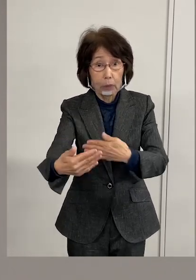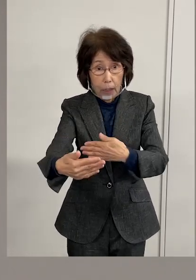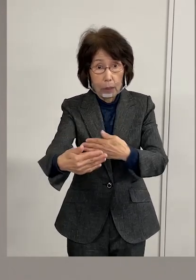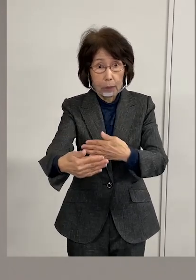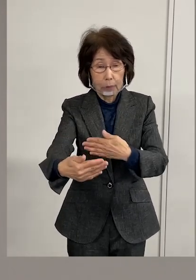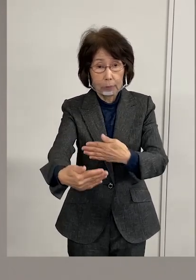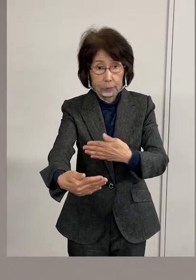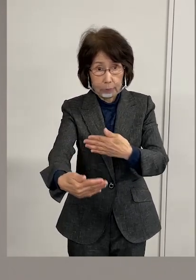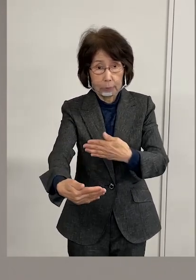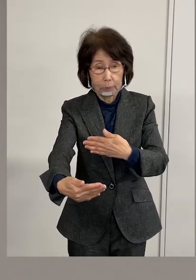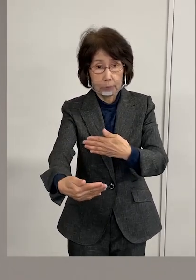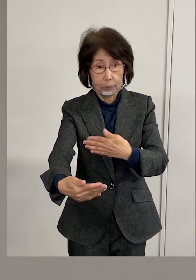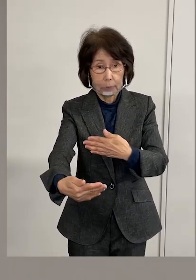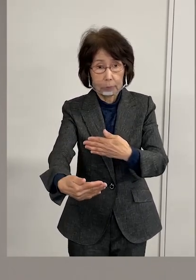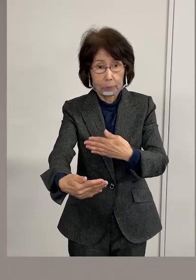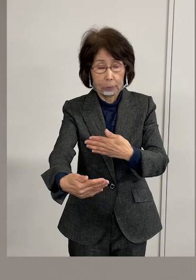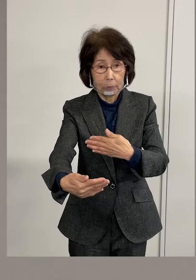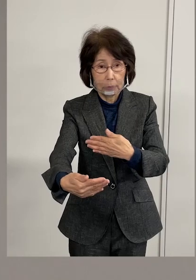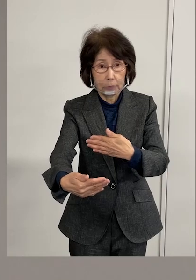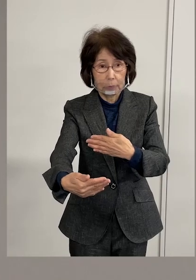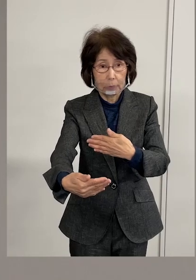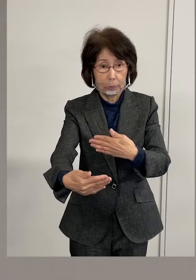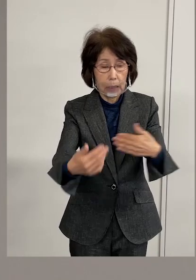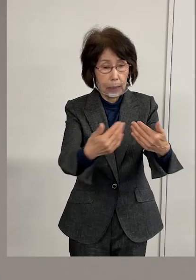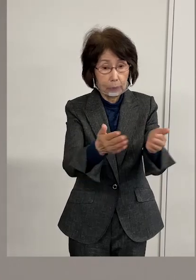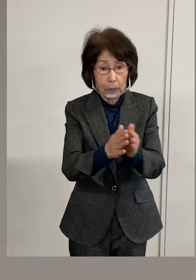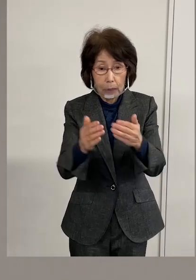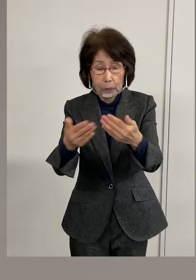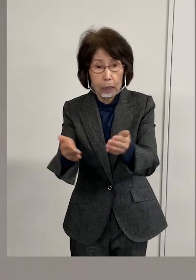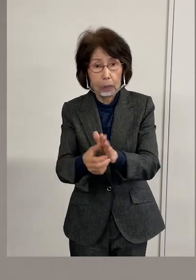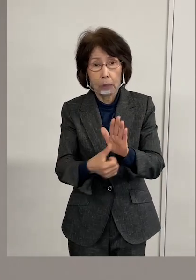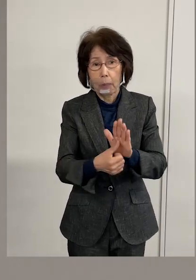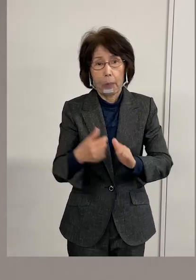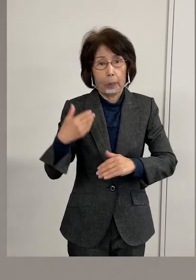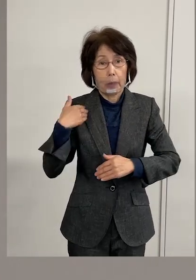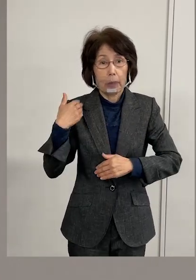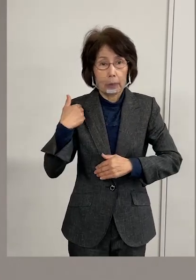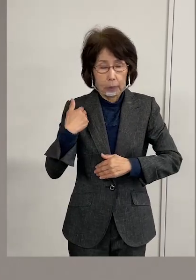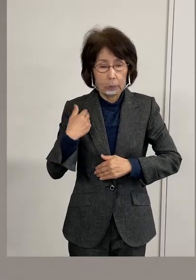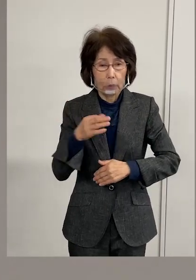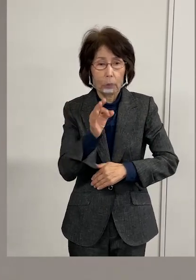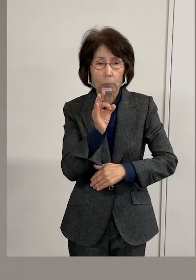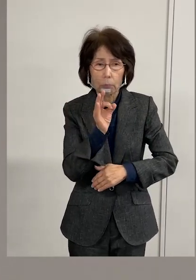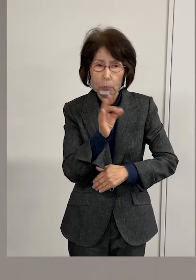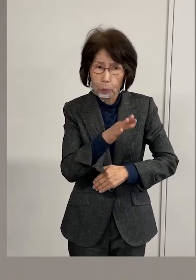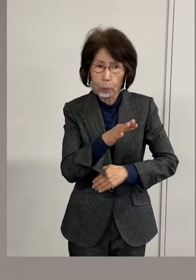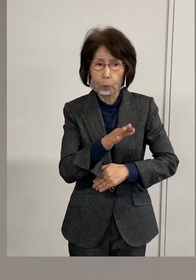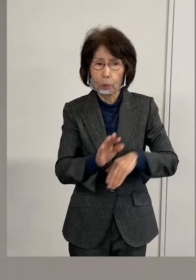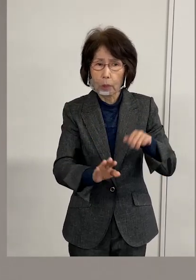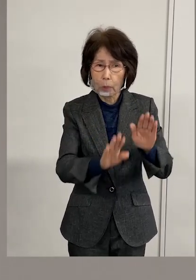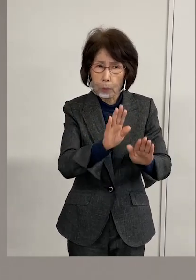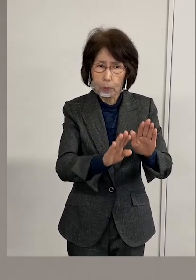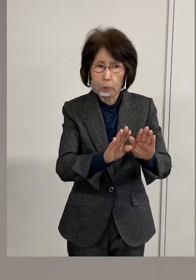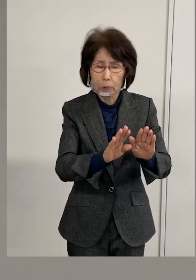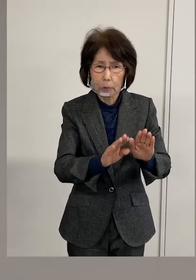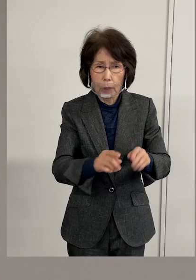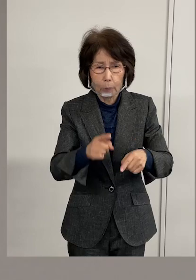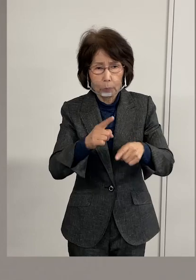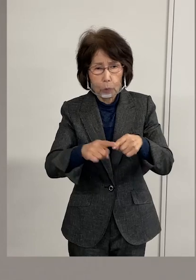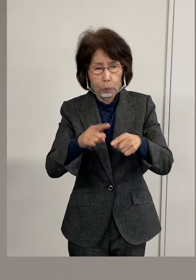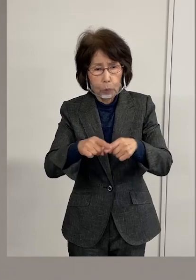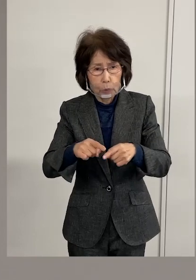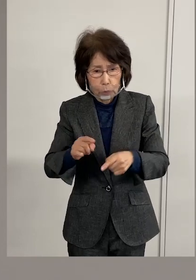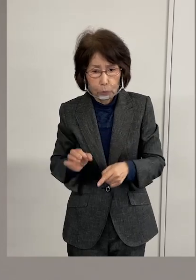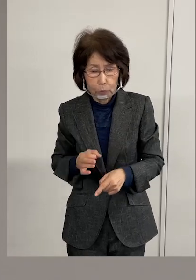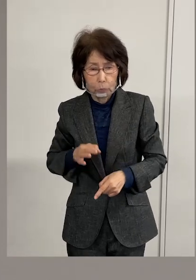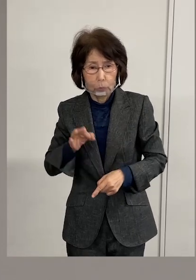し、どこの段階かまでかはわかりませんけれども、無料で様子を見ながら段階的に有償化してい